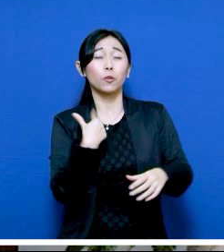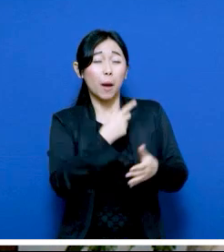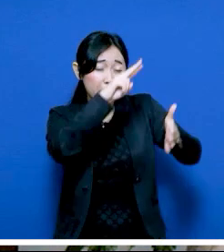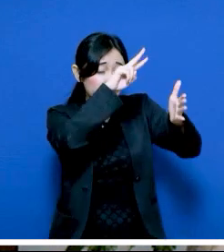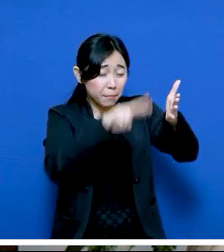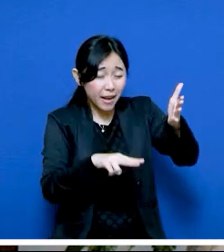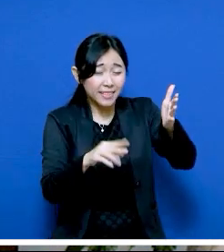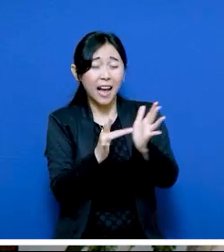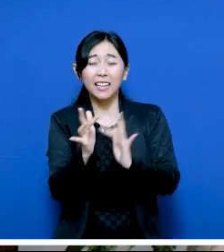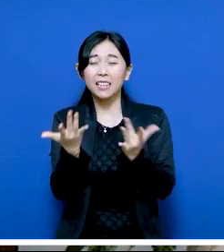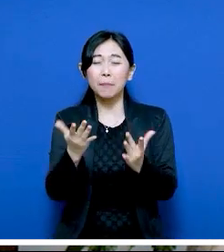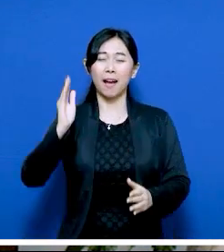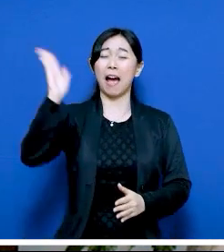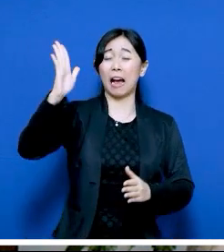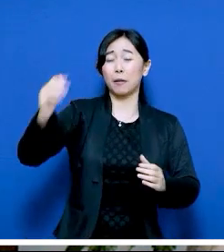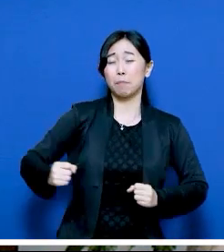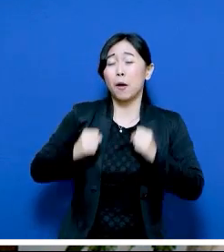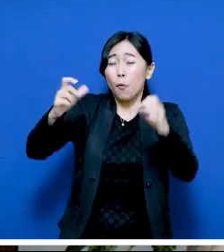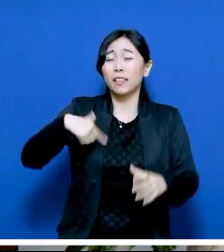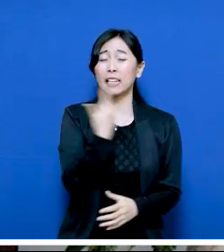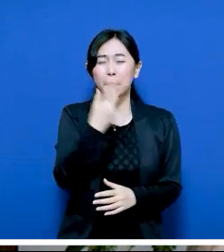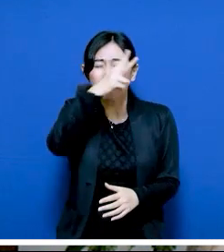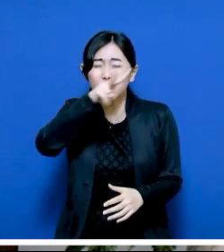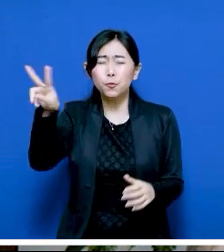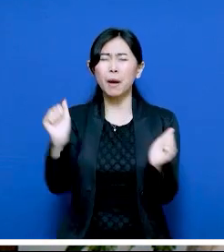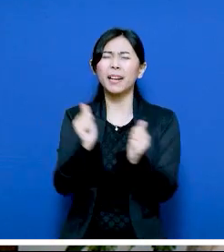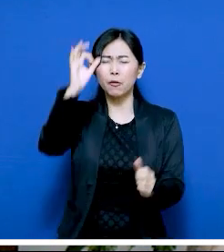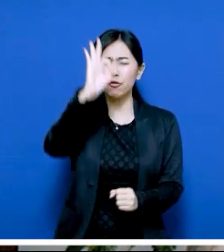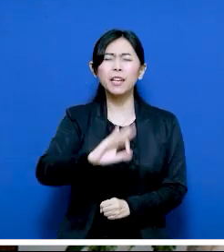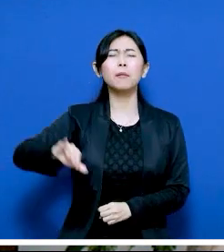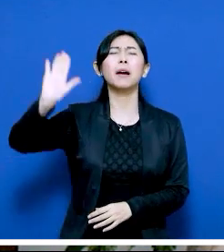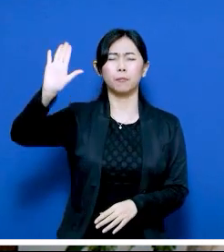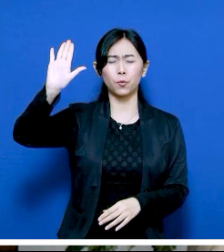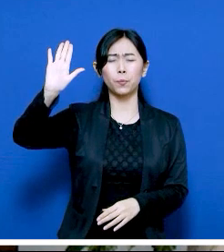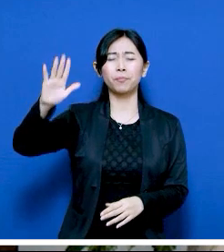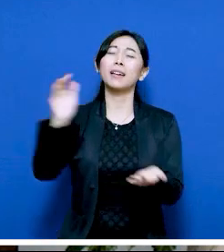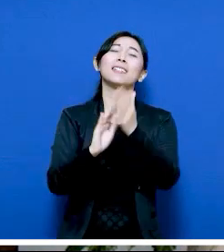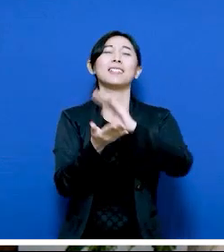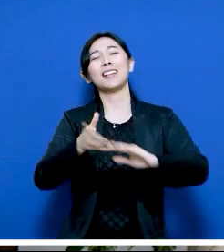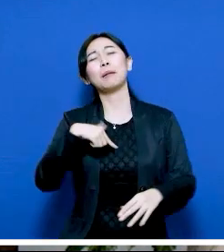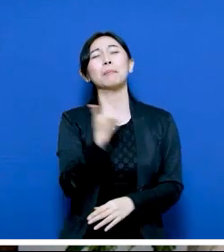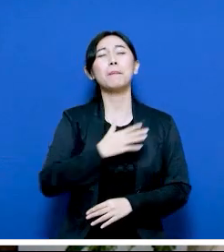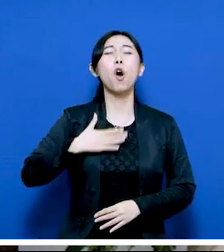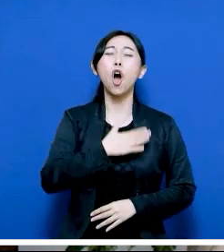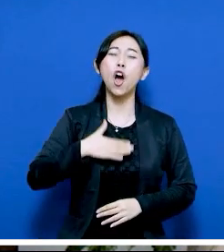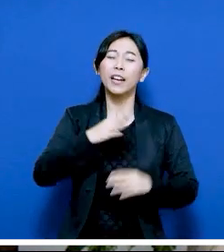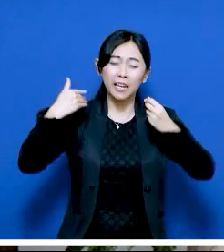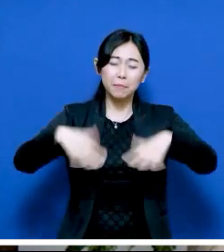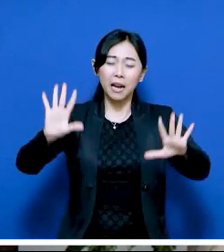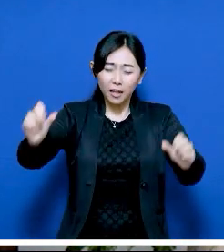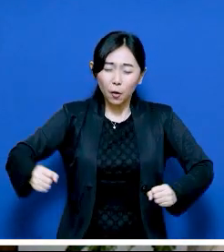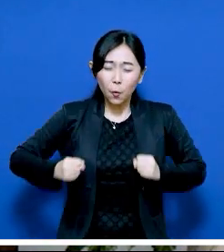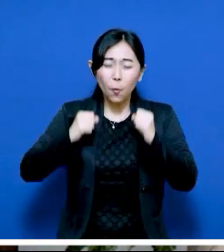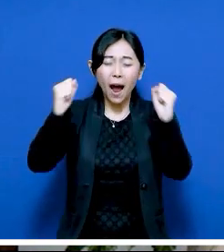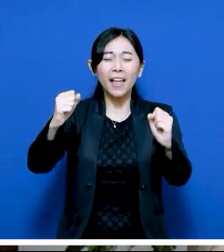kami menguatkan kami berjumpa dengan firman-Mu yang kudus itu. Karena itu kami mohon, biarlah